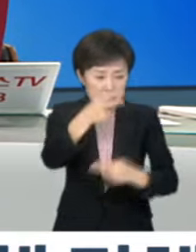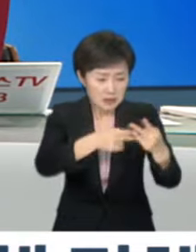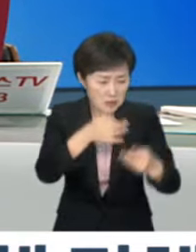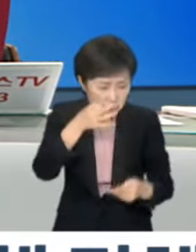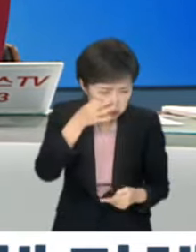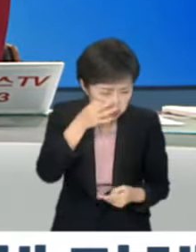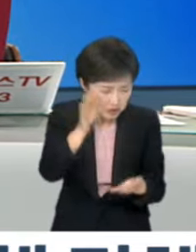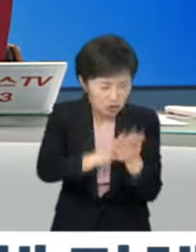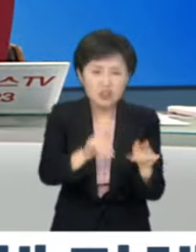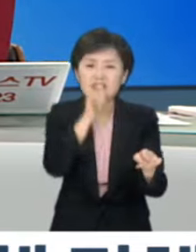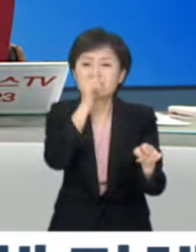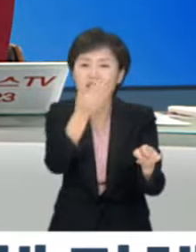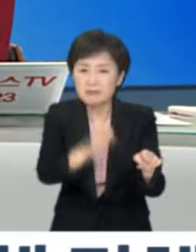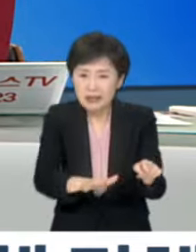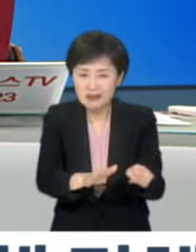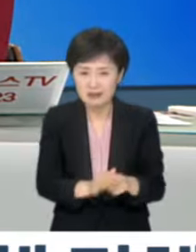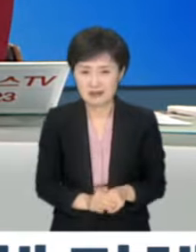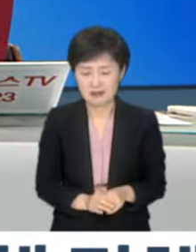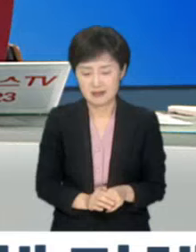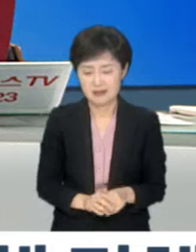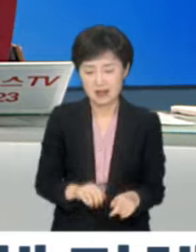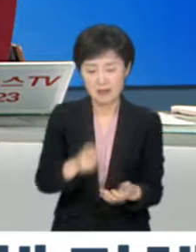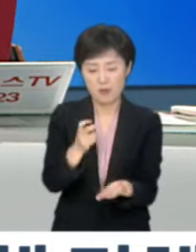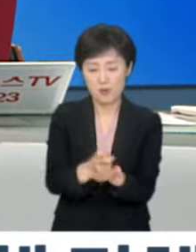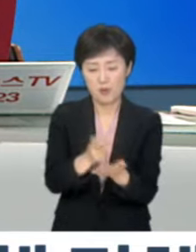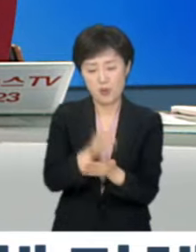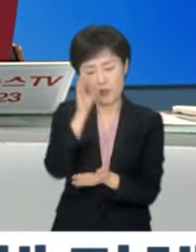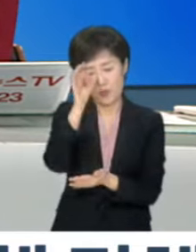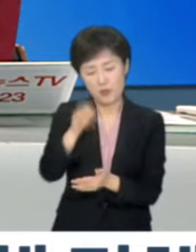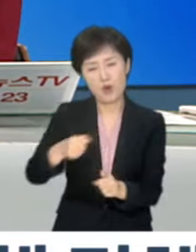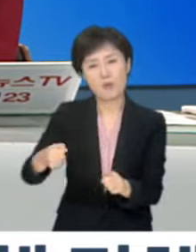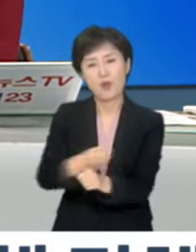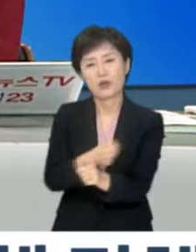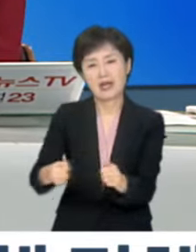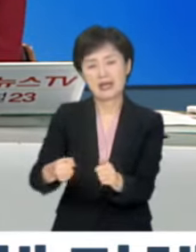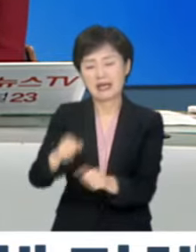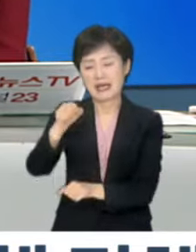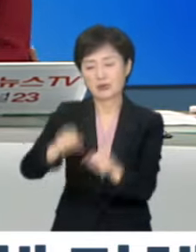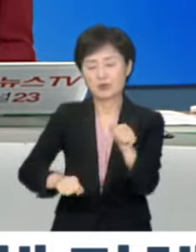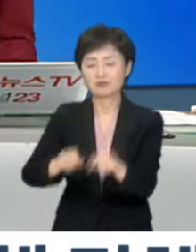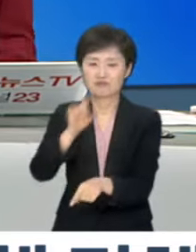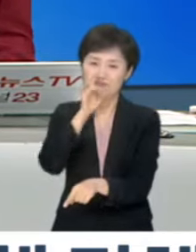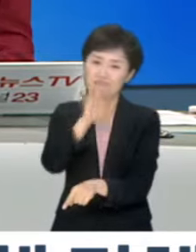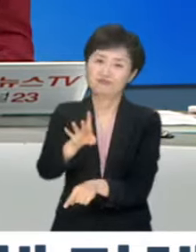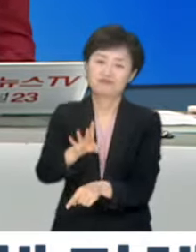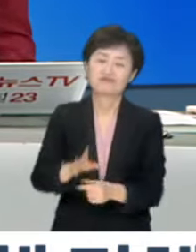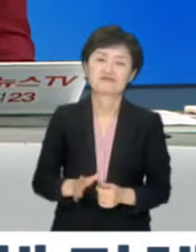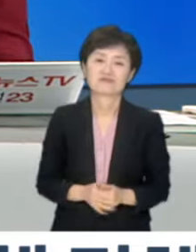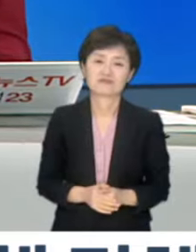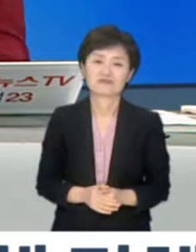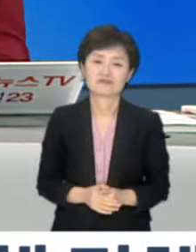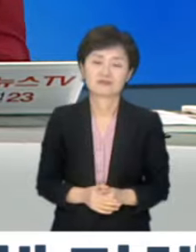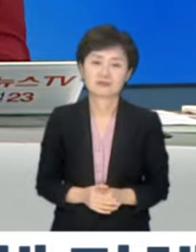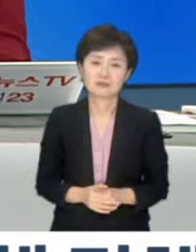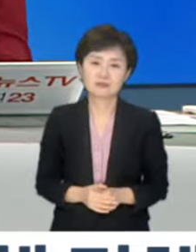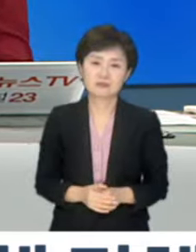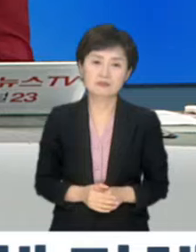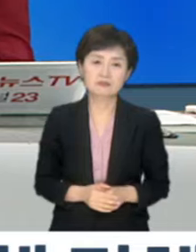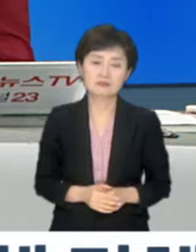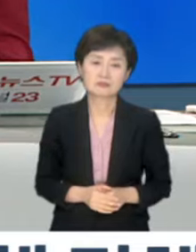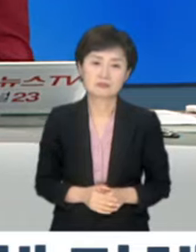게 있지만 예. 실질적으로 아까 말씀하신 것처럼 뭐 폭행은 어떤 이유로도 명분이 없는 행동일 텐데 예. 이게